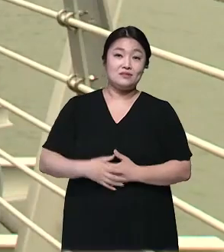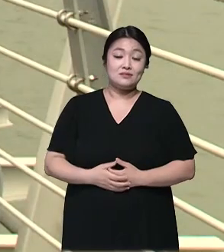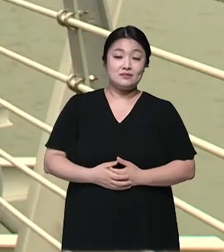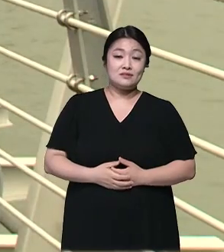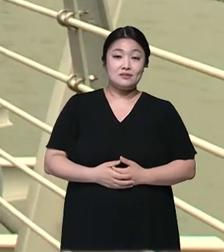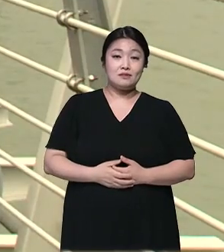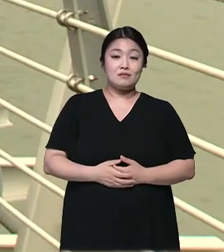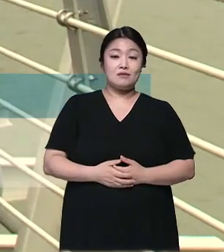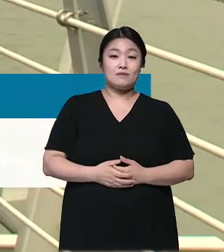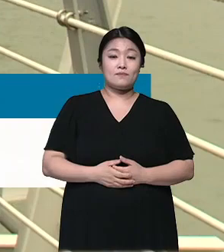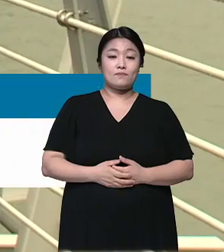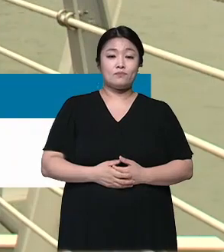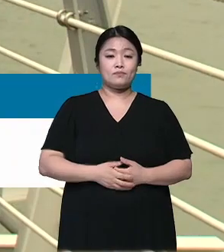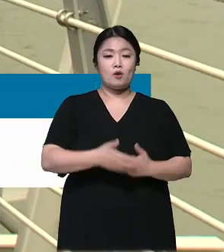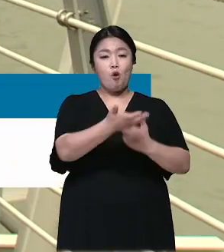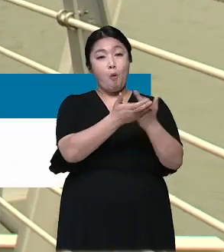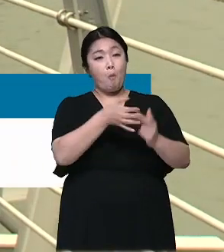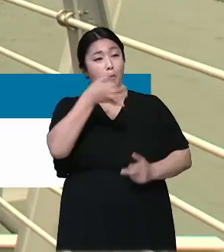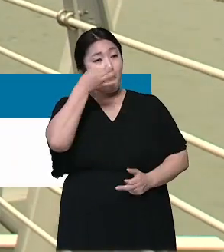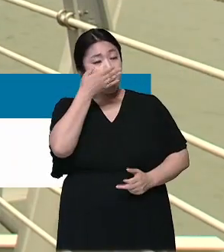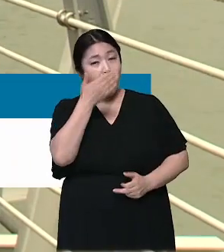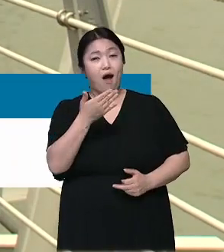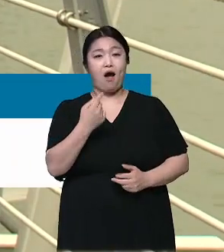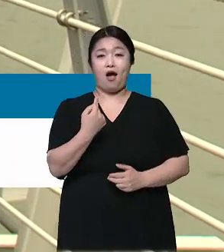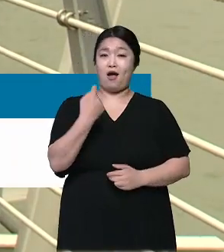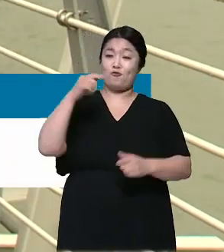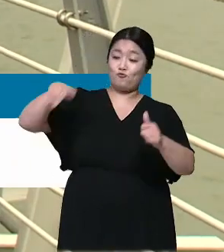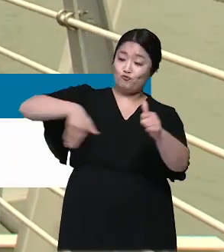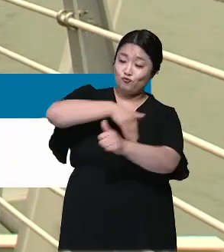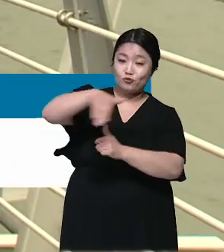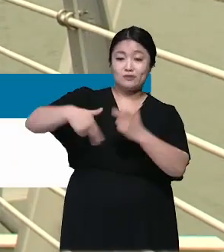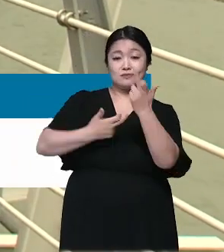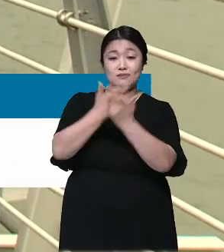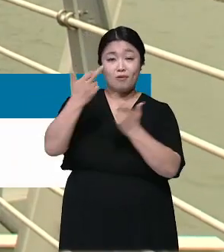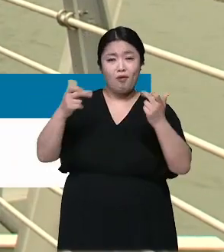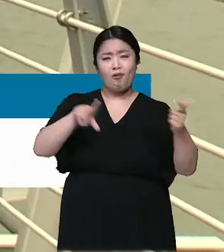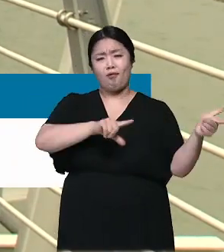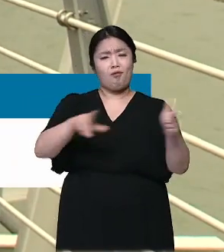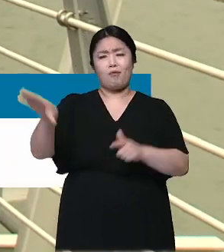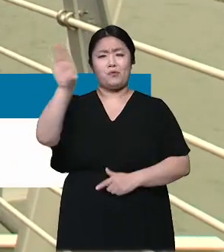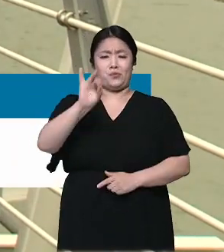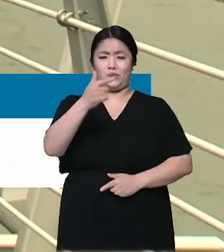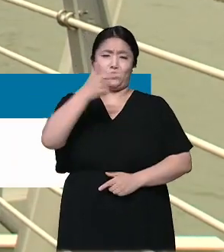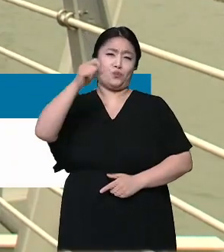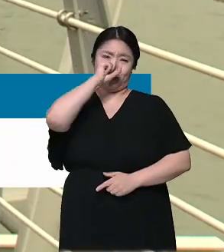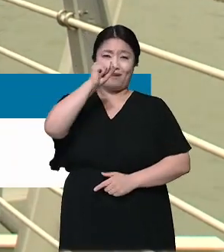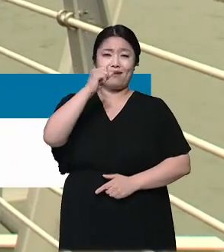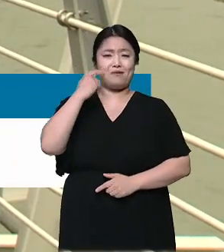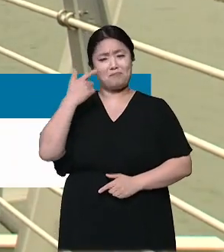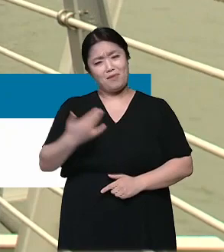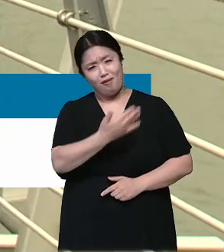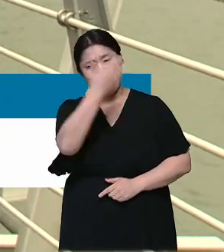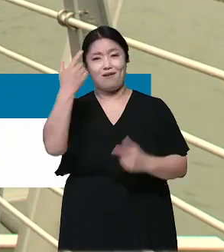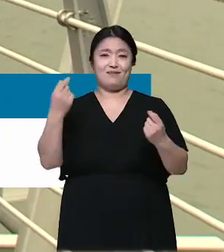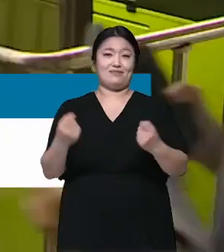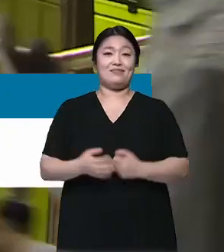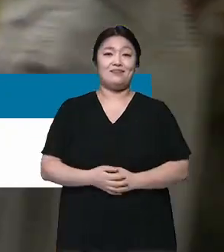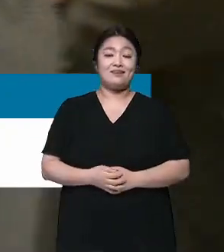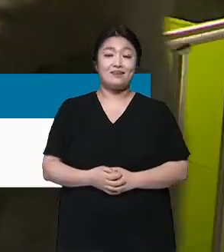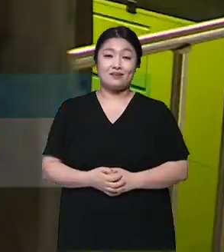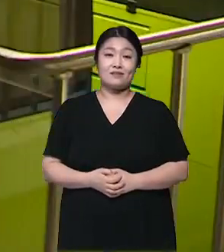섬도 보이고 주위에 주는 산들이 참 좋은 것 같아요.